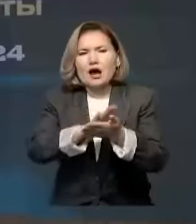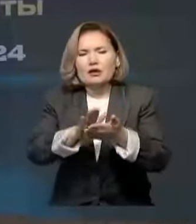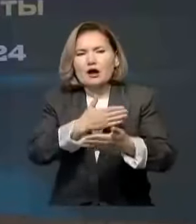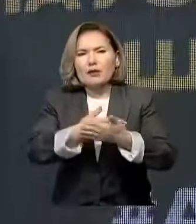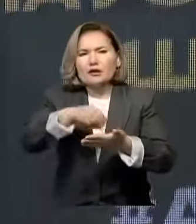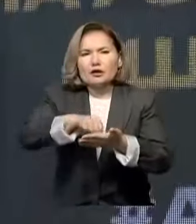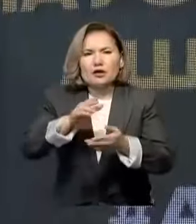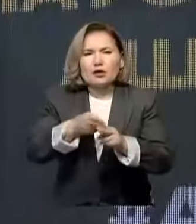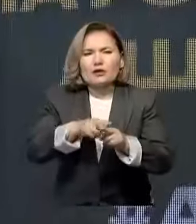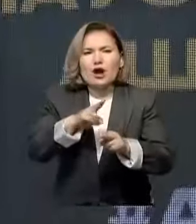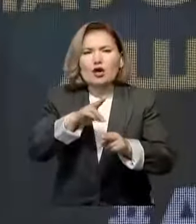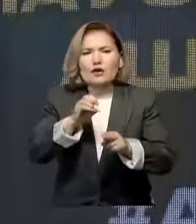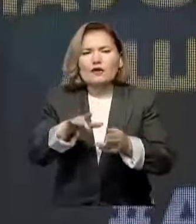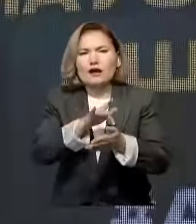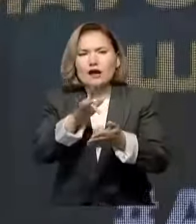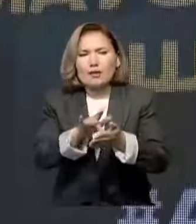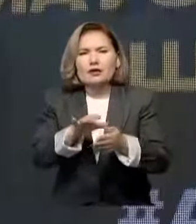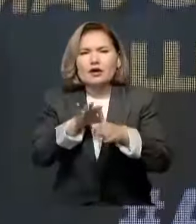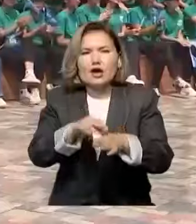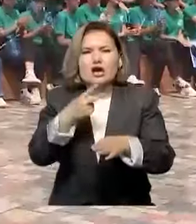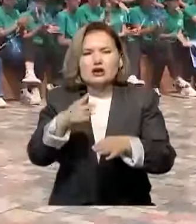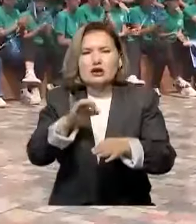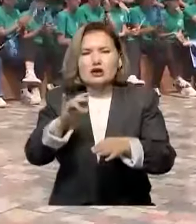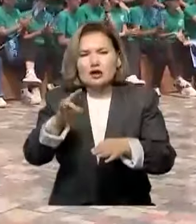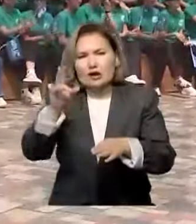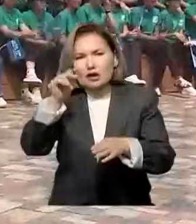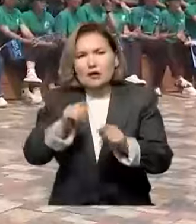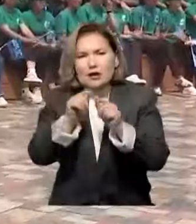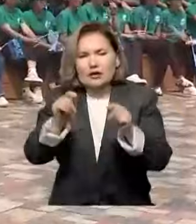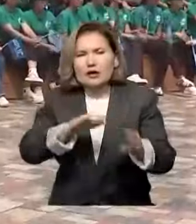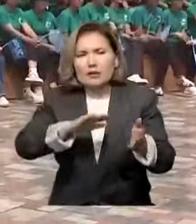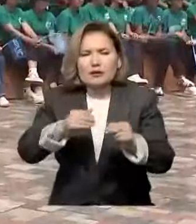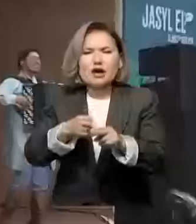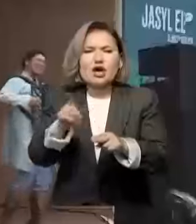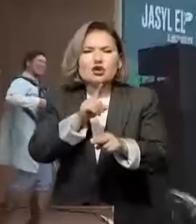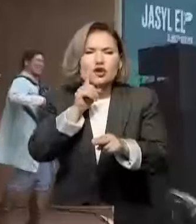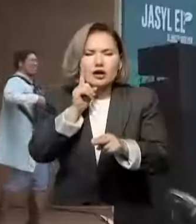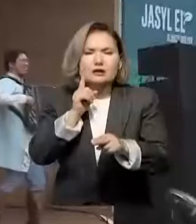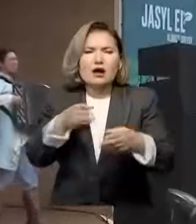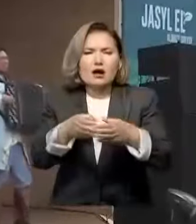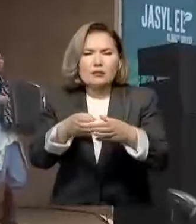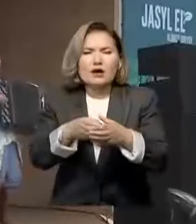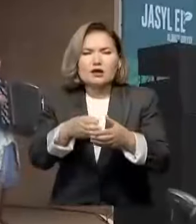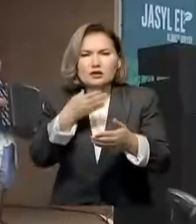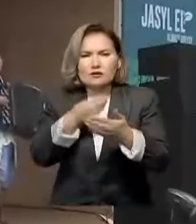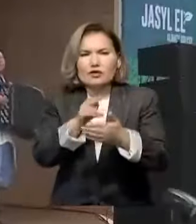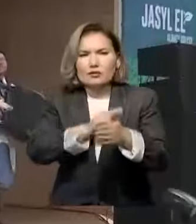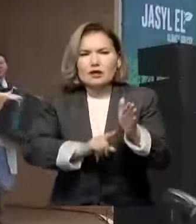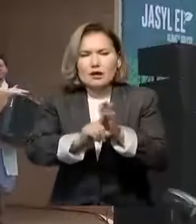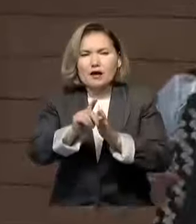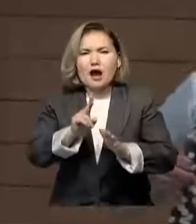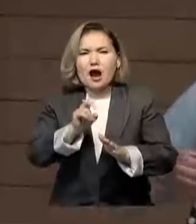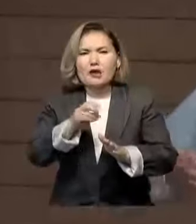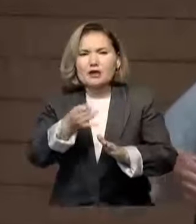тазалауға атсалысады. Қонаев қаласында өткен 20 маусымның ашылу салтанатынан кейін жасыл елдіктер бірден өз жұмысына кірісті.